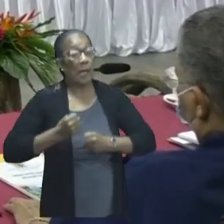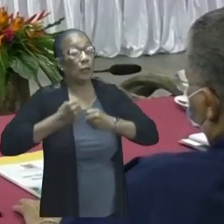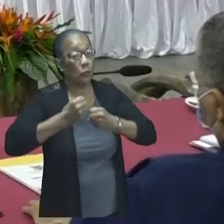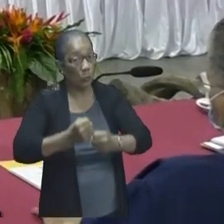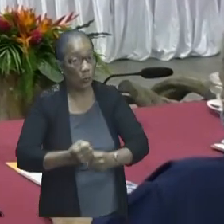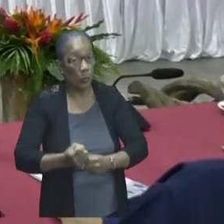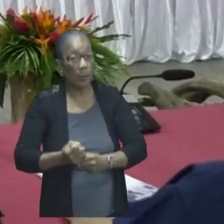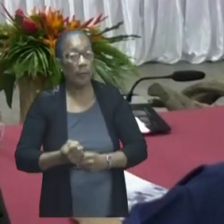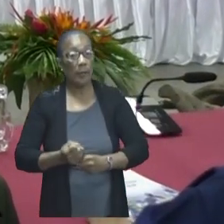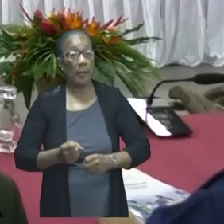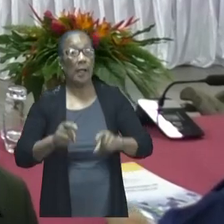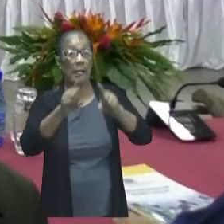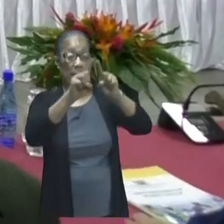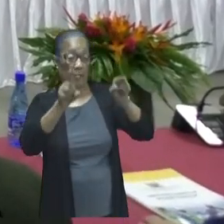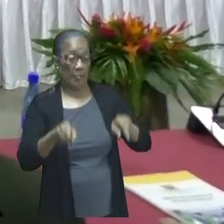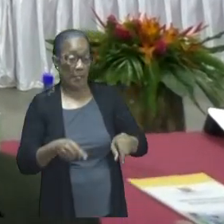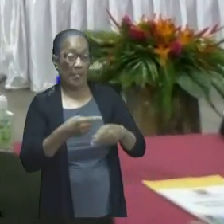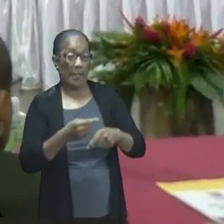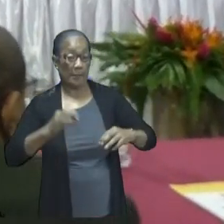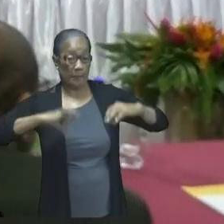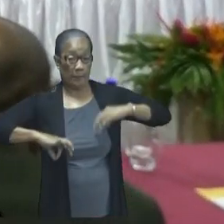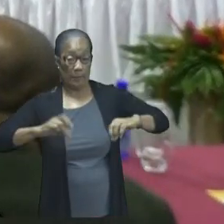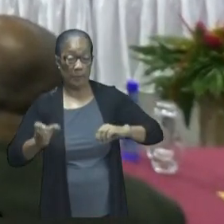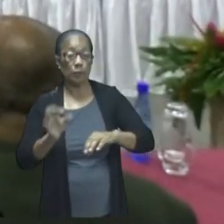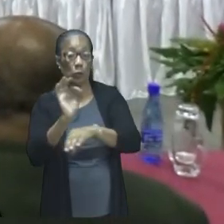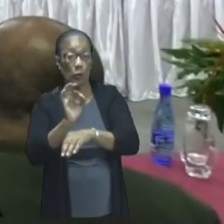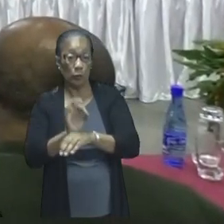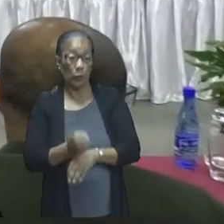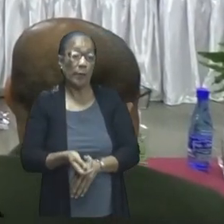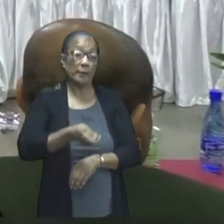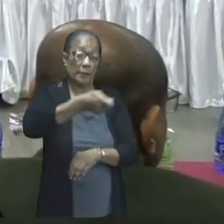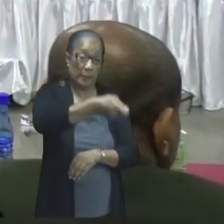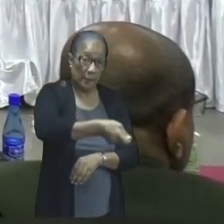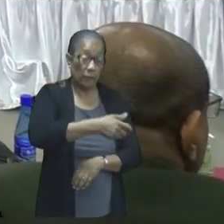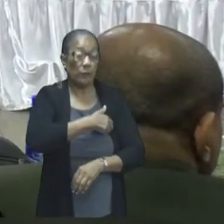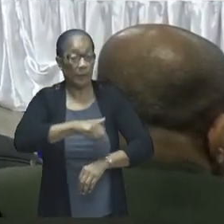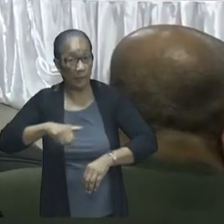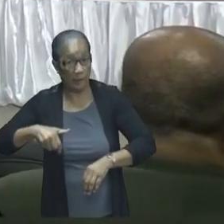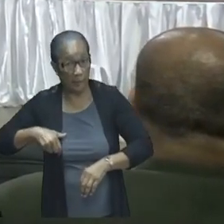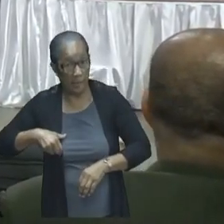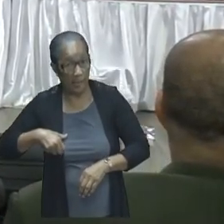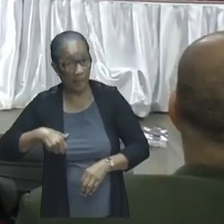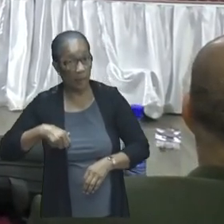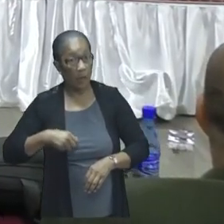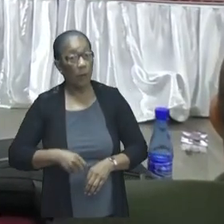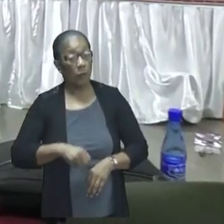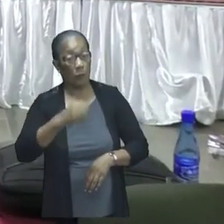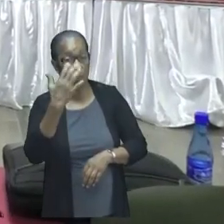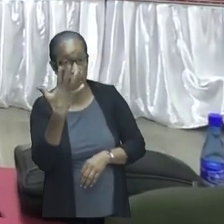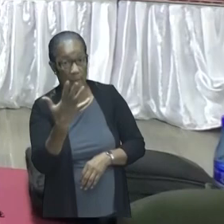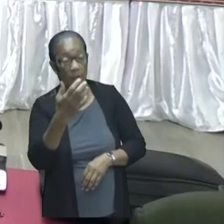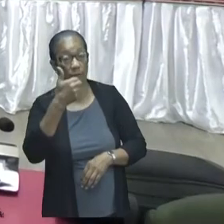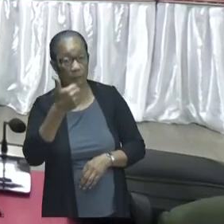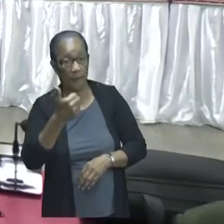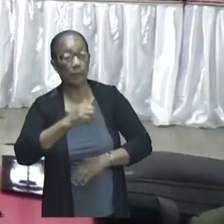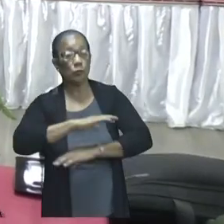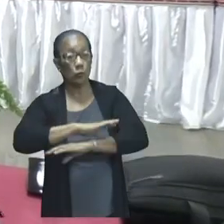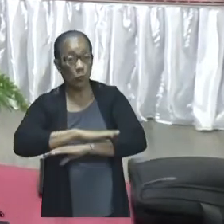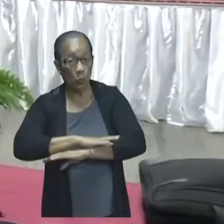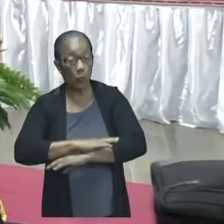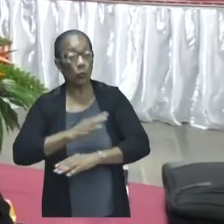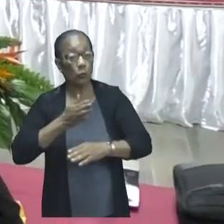de ministerraad gehad voor de komende periode zeker nog vijf zes scholen en dat gaan we het hele jaar